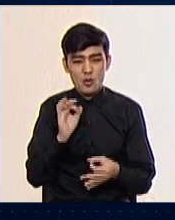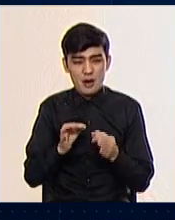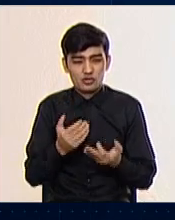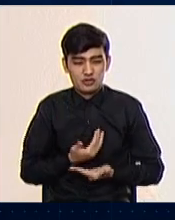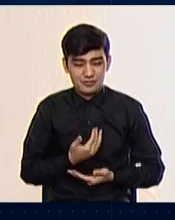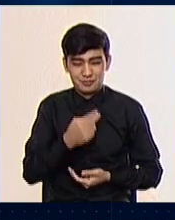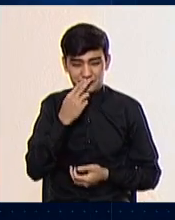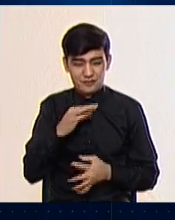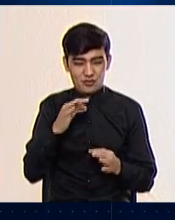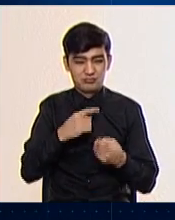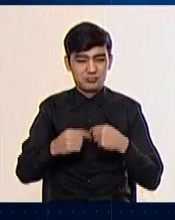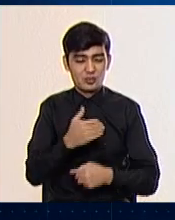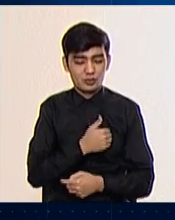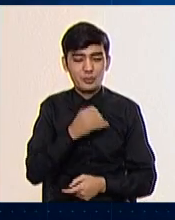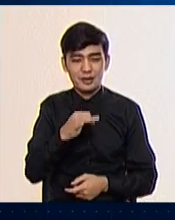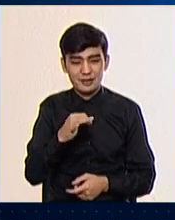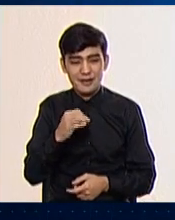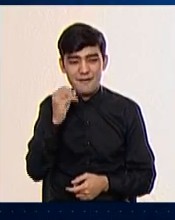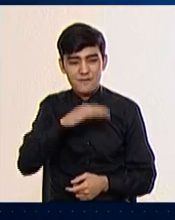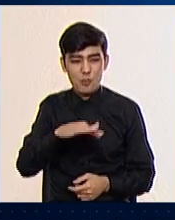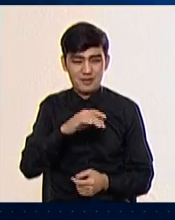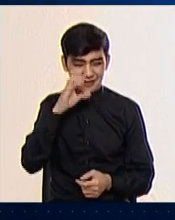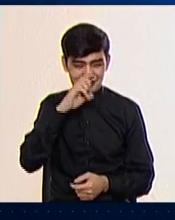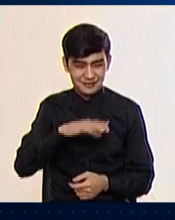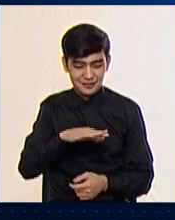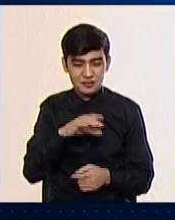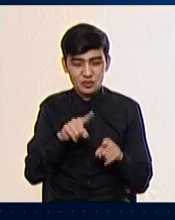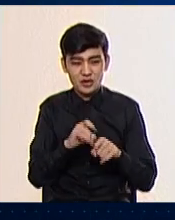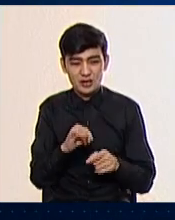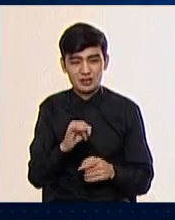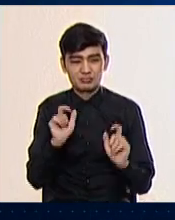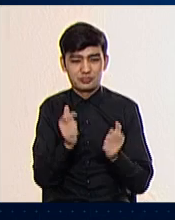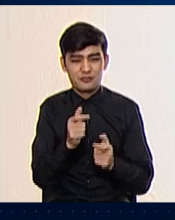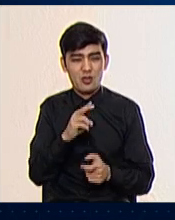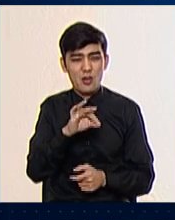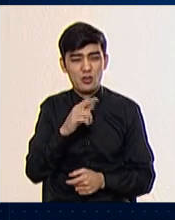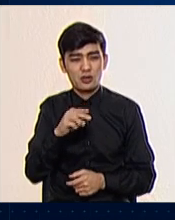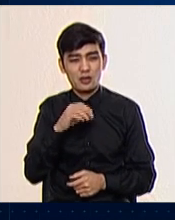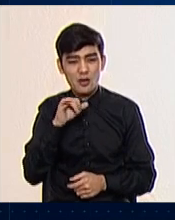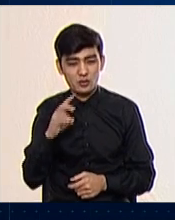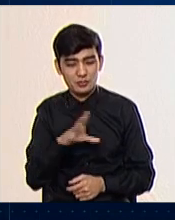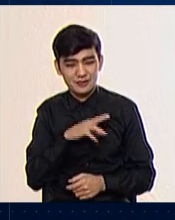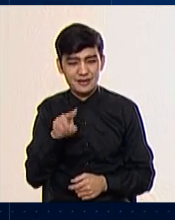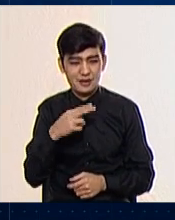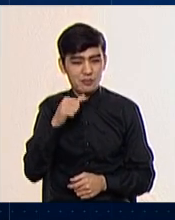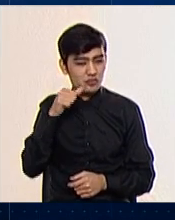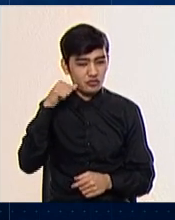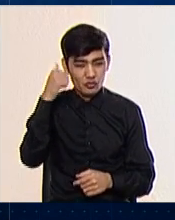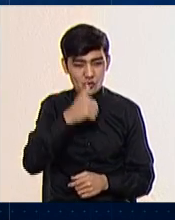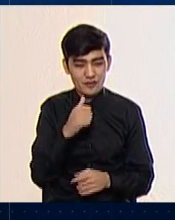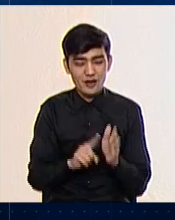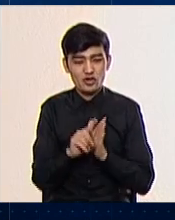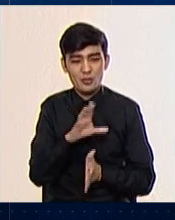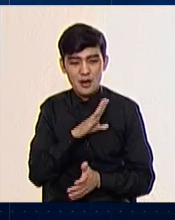жизни. Через несколько дней в европейских странах должен прекратиться локдаун, объявленный еще в начале декабря прошлого года. Но